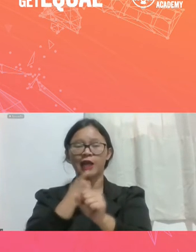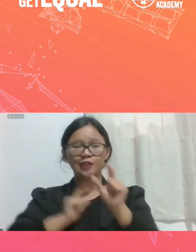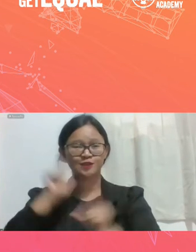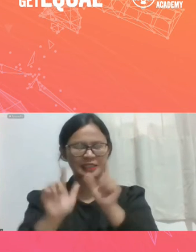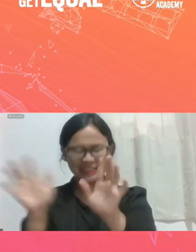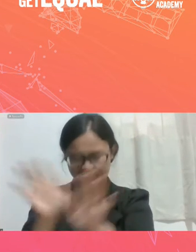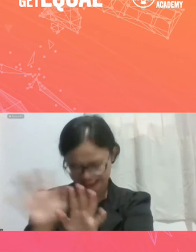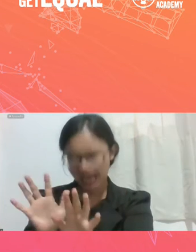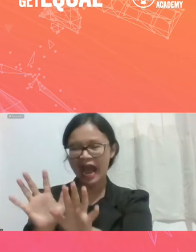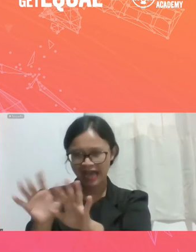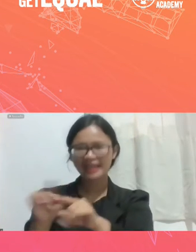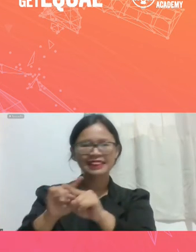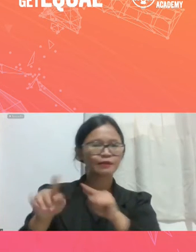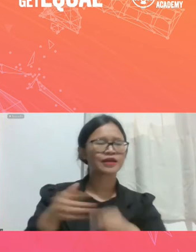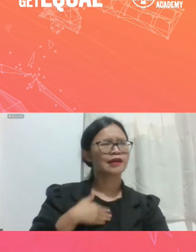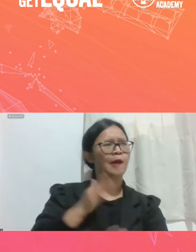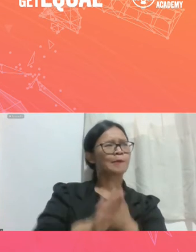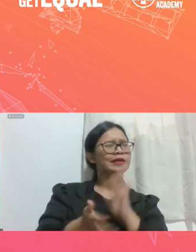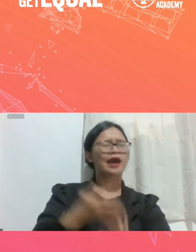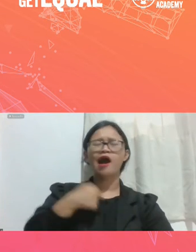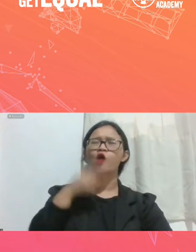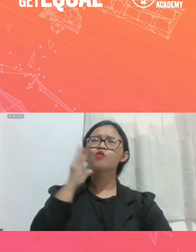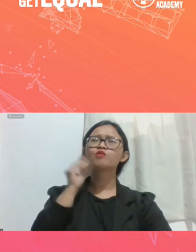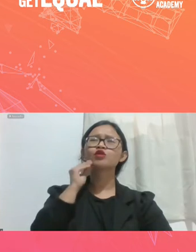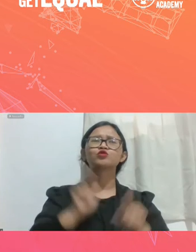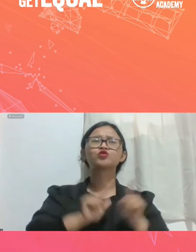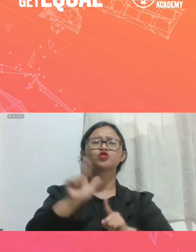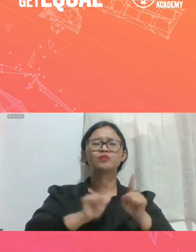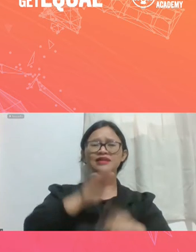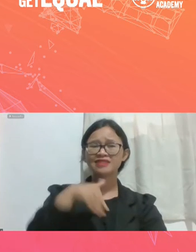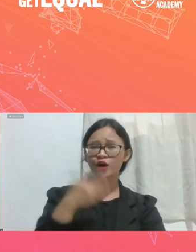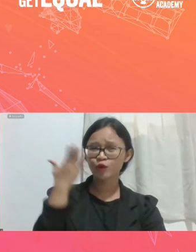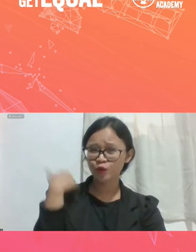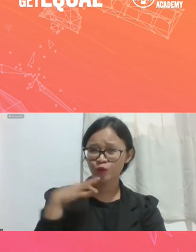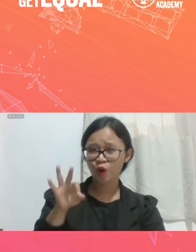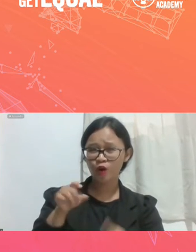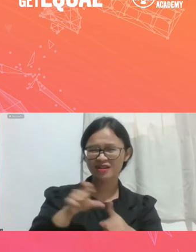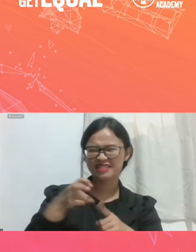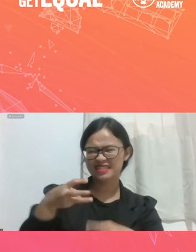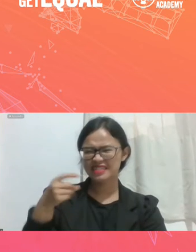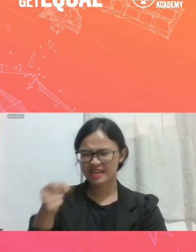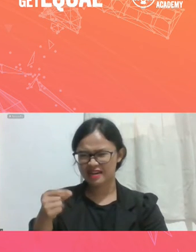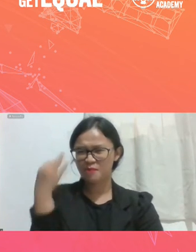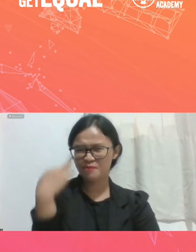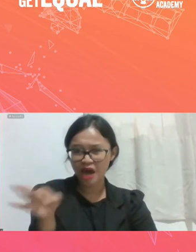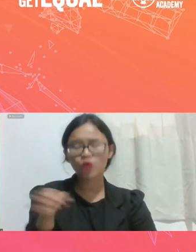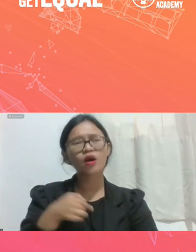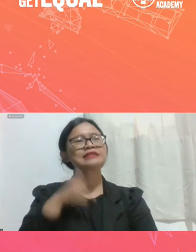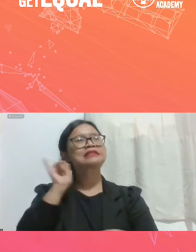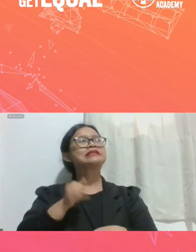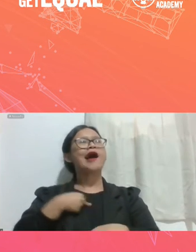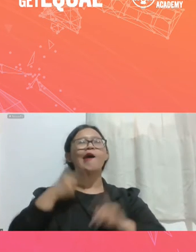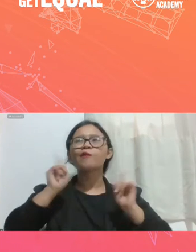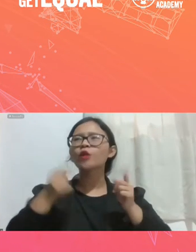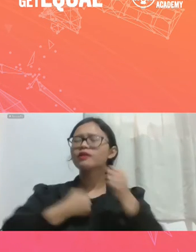waktu konteks saya usia 17 tahun kan di masa Orde Baru ya, saya juga punya kegelisahan tentang kebebasan politik,